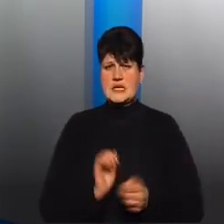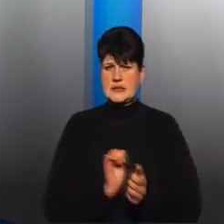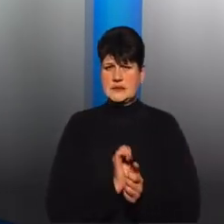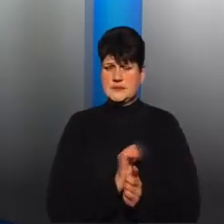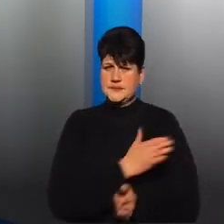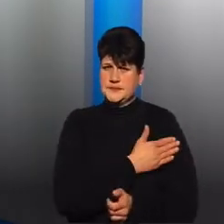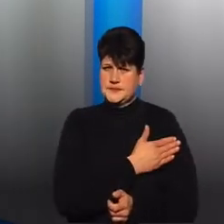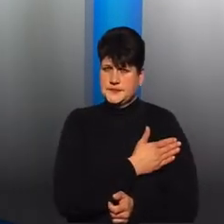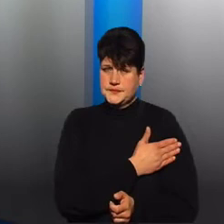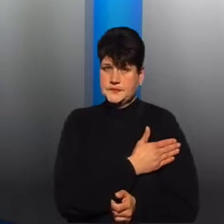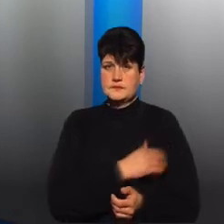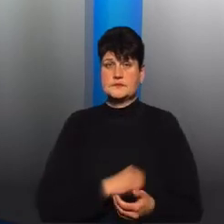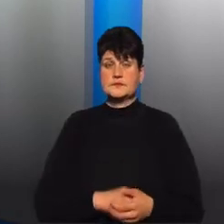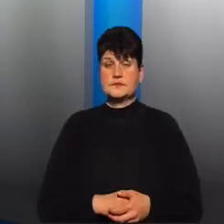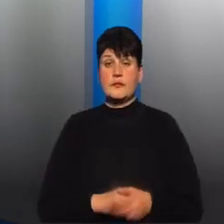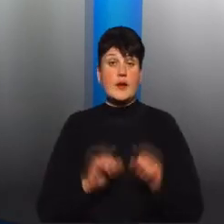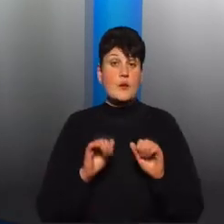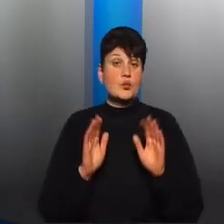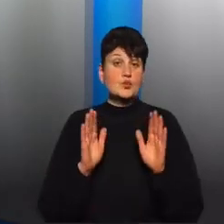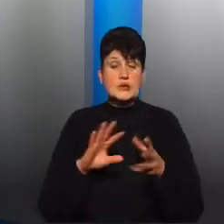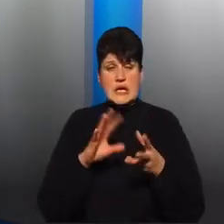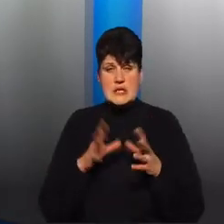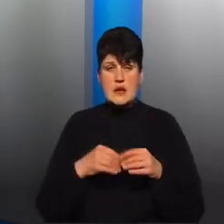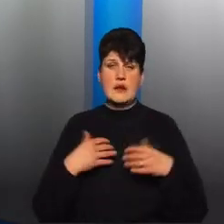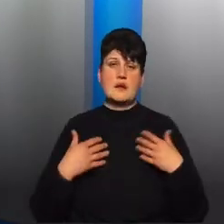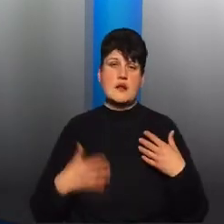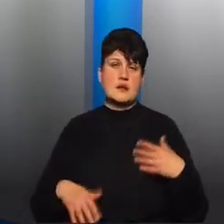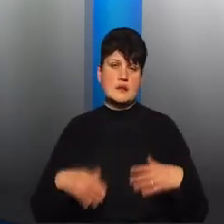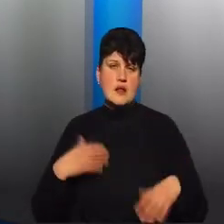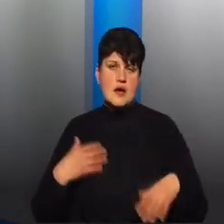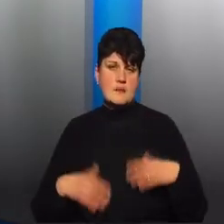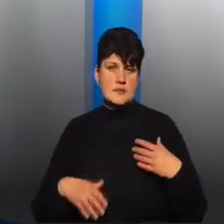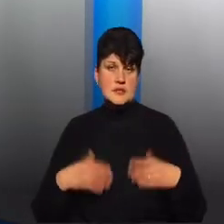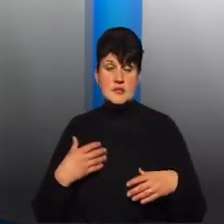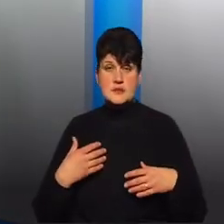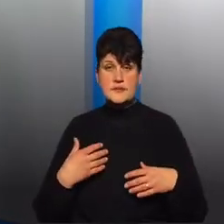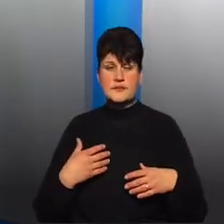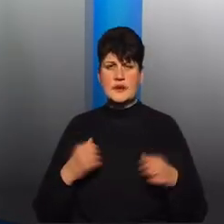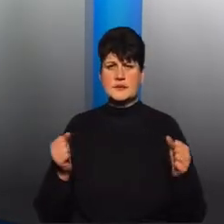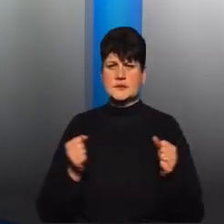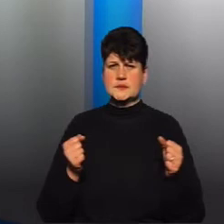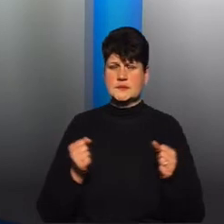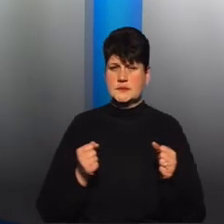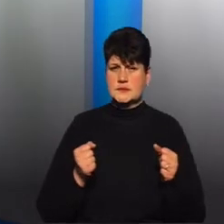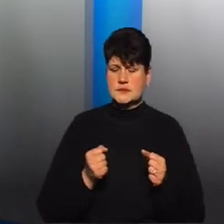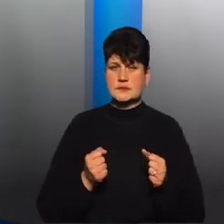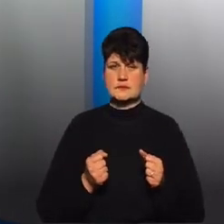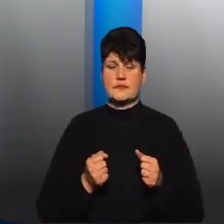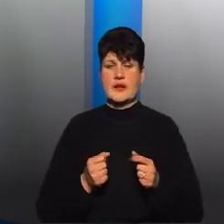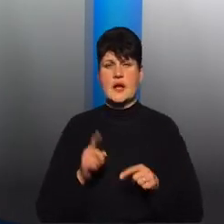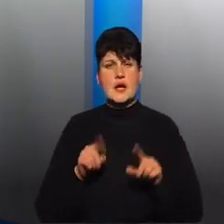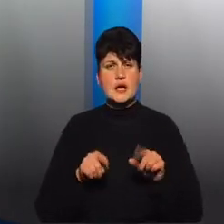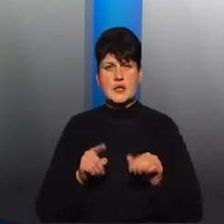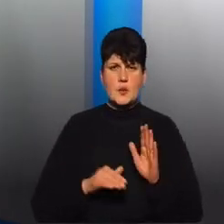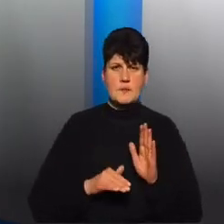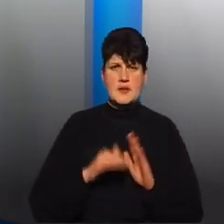ін'єкції, може бути загальна слабість, невеликий озноб. Надзвичайно рідко у вагітних піднімається температура.